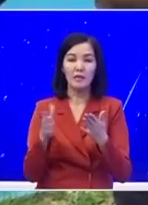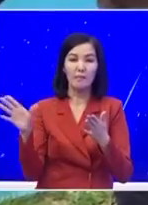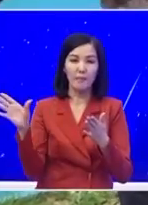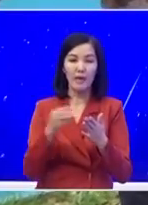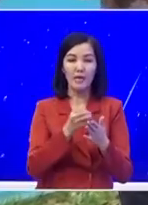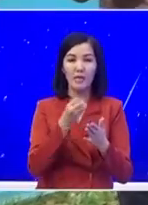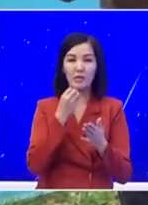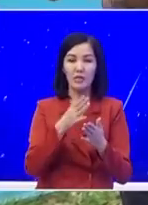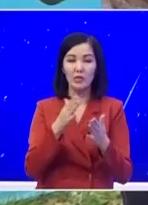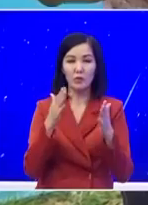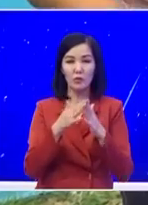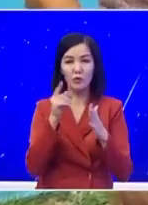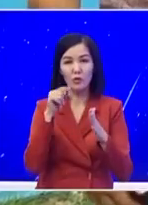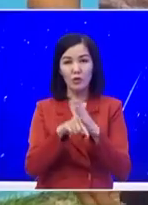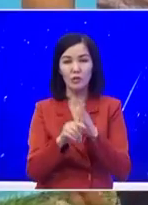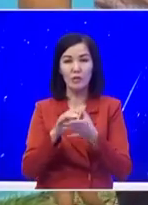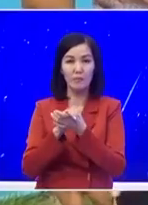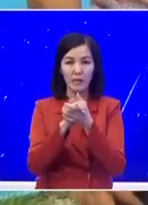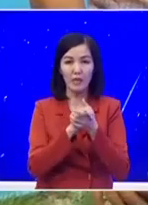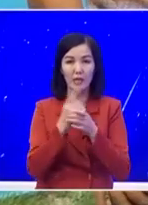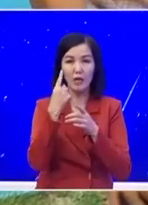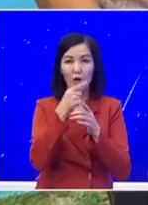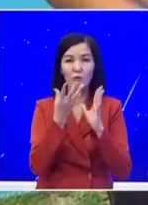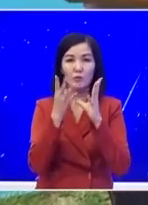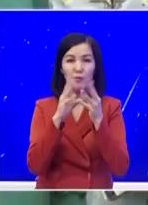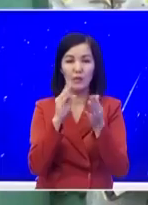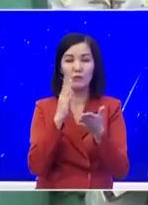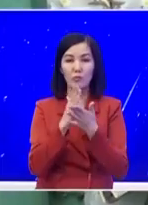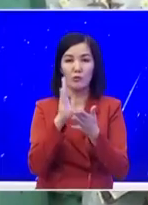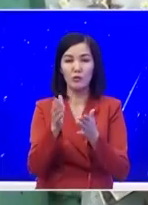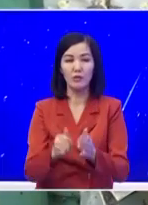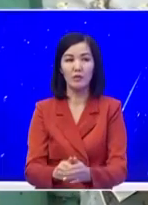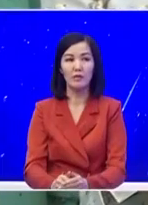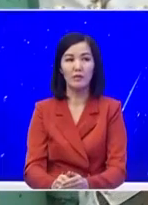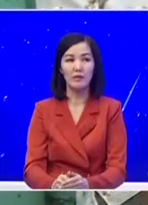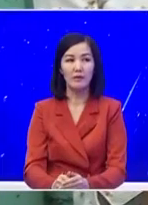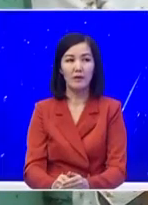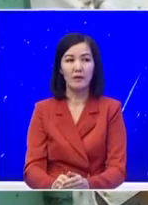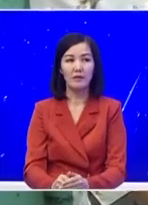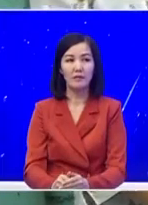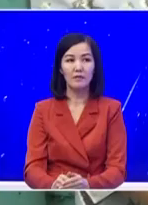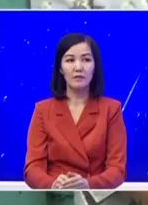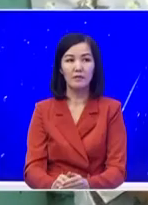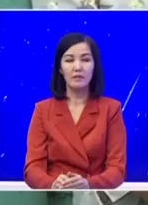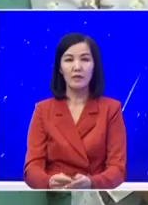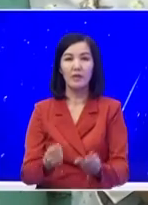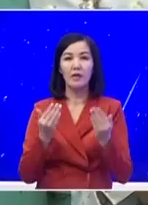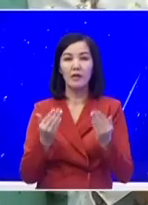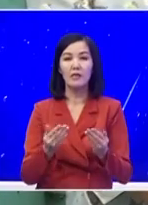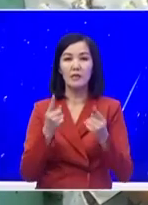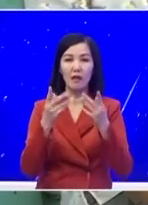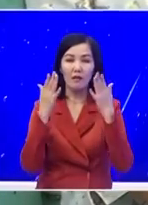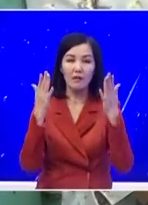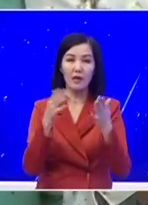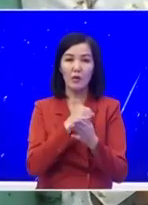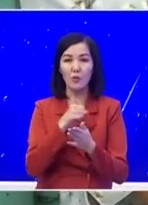Осы шаңырақ жақсылыққа, ырысқа толы болсын. Осы жоқтығымыздан да мүмкін де Алла тағалам нәсіп етіп тұрған